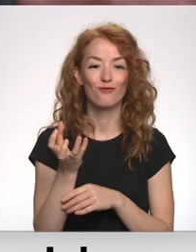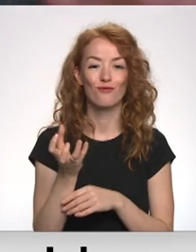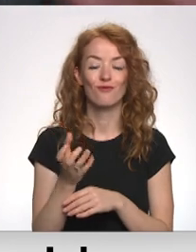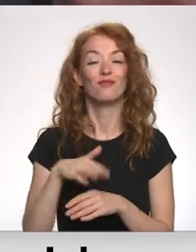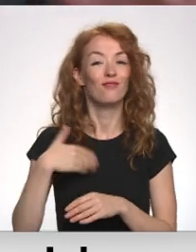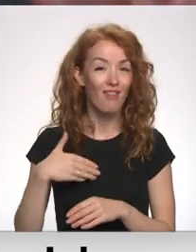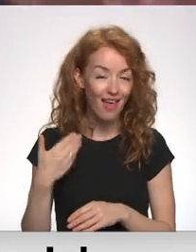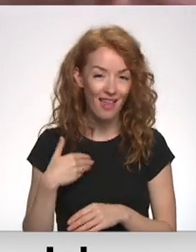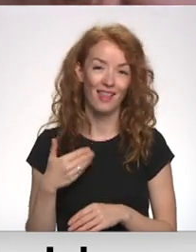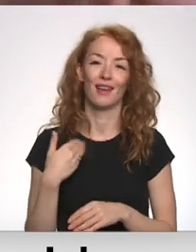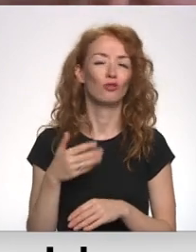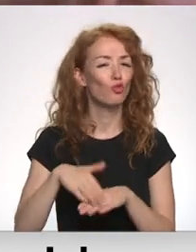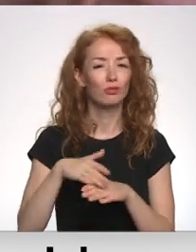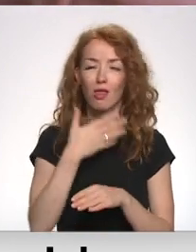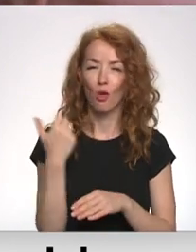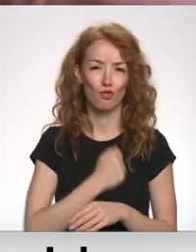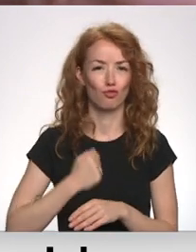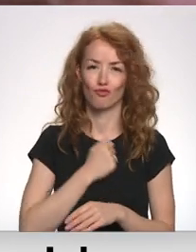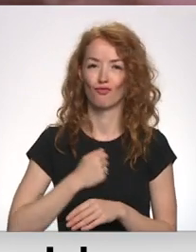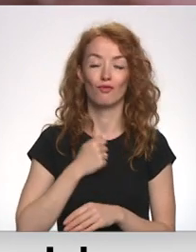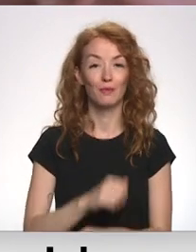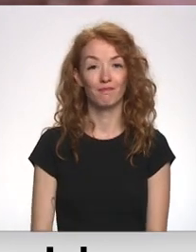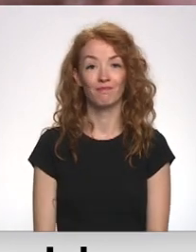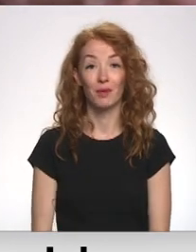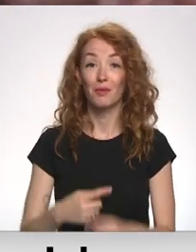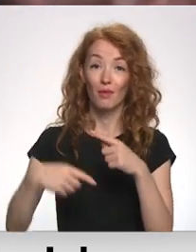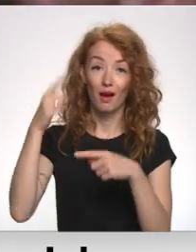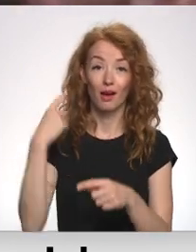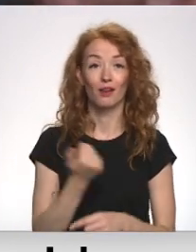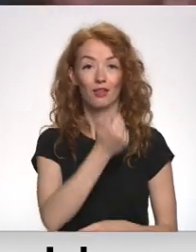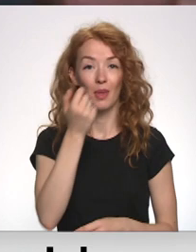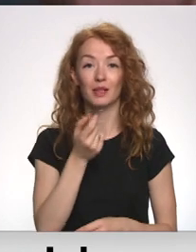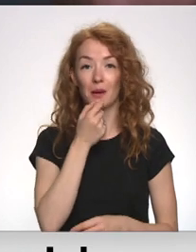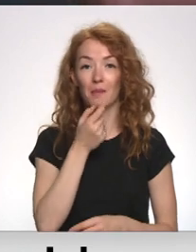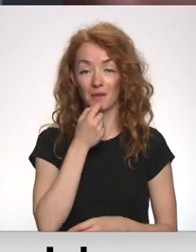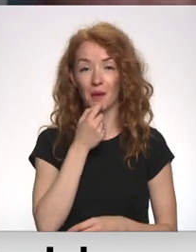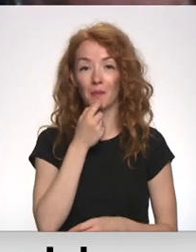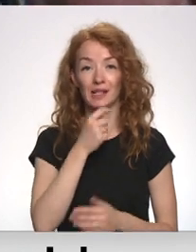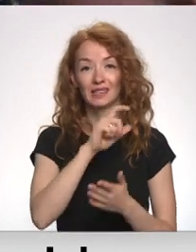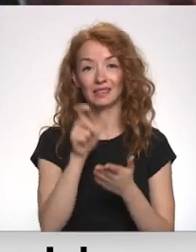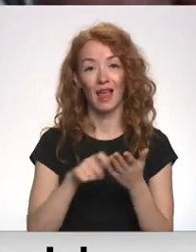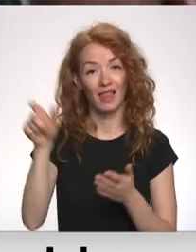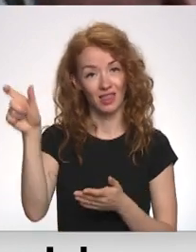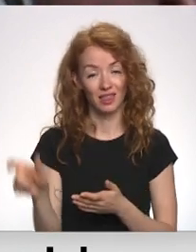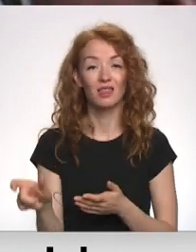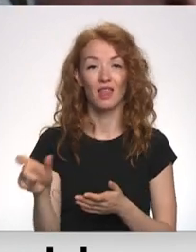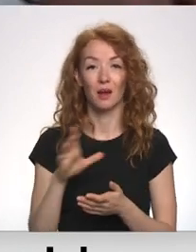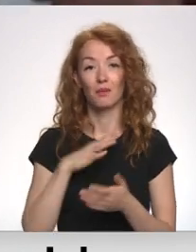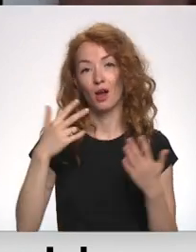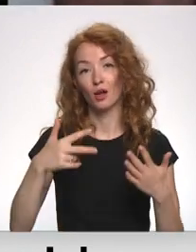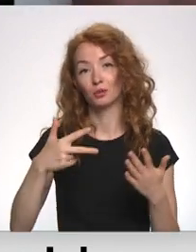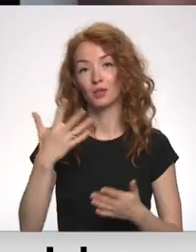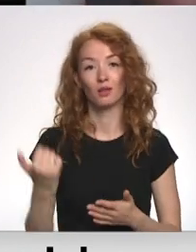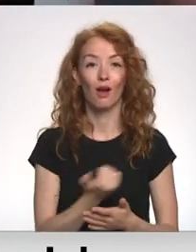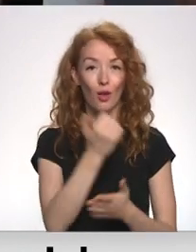nav niknums. Viņa tie ir pazīt. Vēl pagājušā gada septembrī Knuts Skujenieks nosvinēja apaļo 85